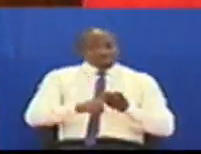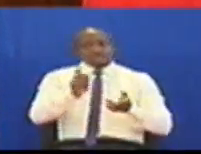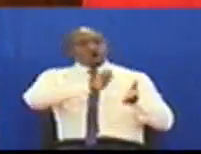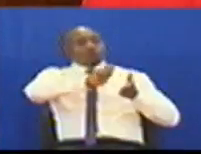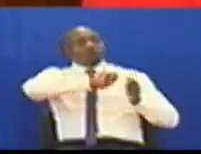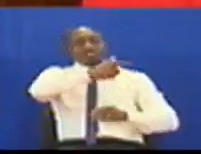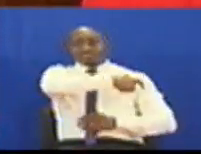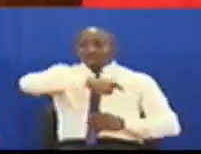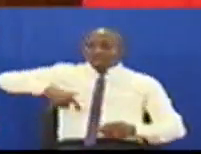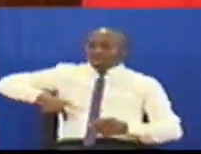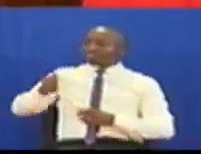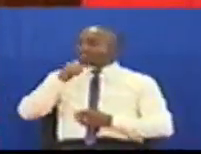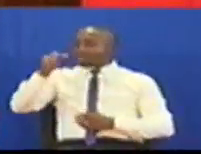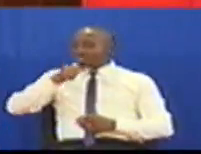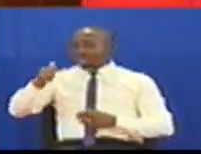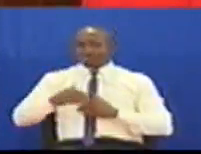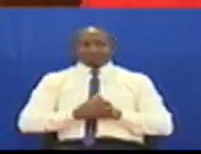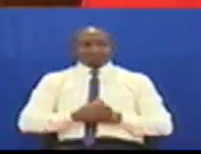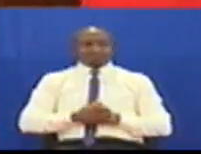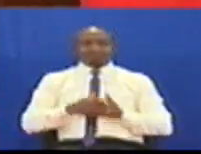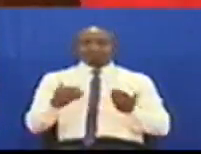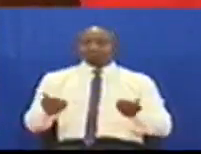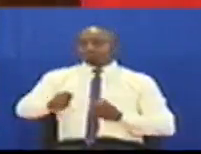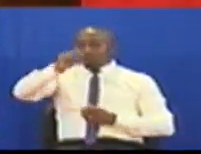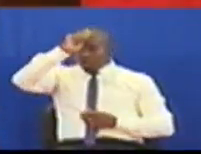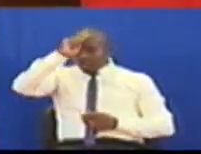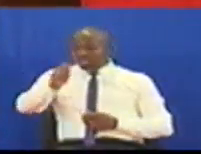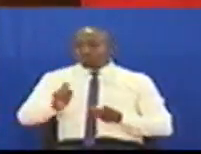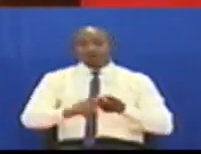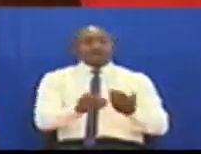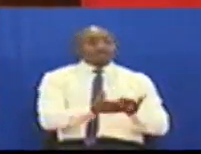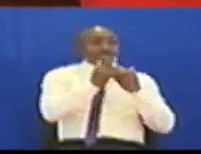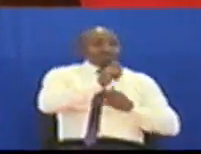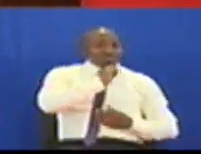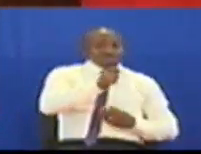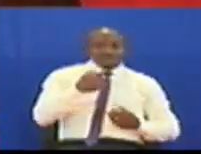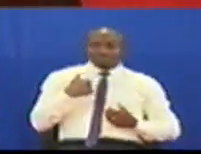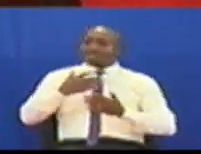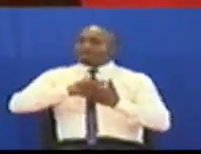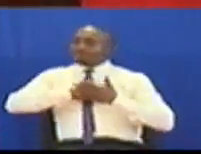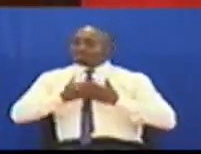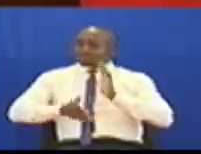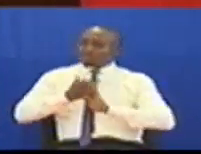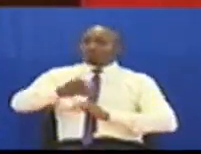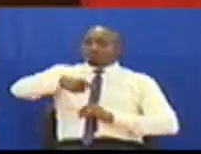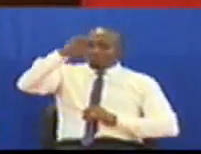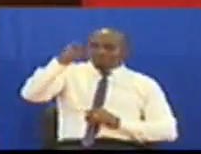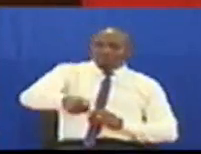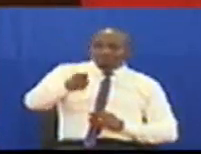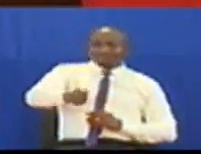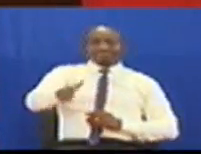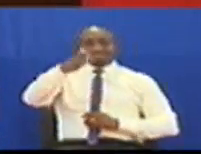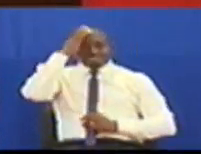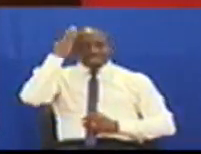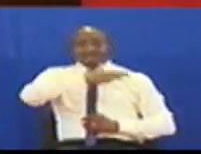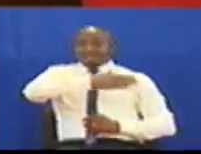ya Rais TAMISEMI. Mheshimiwa Naibu Spika, napenda kwanza kuipongeza serikali yangu